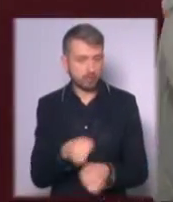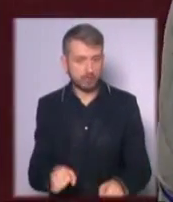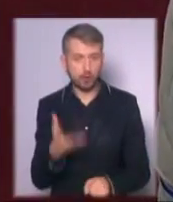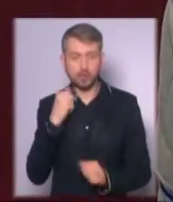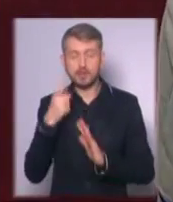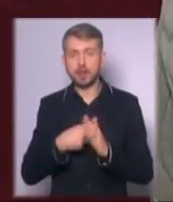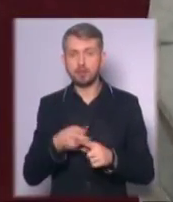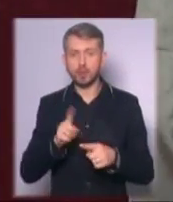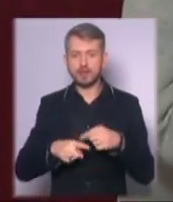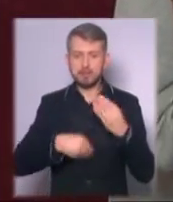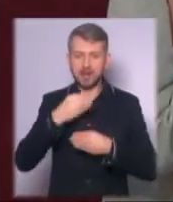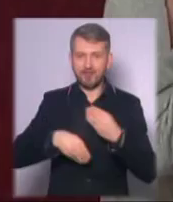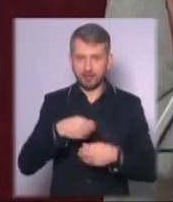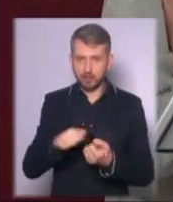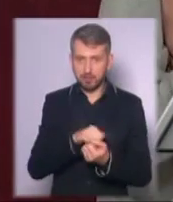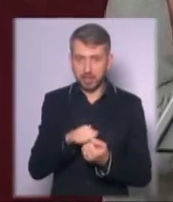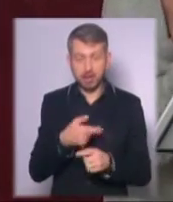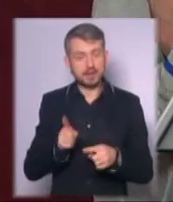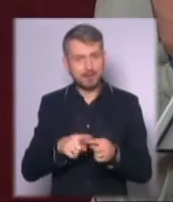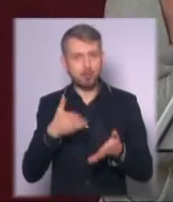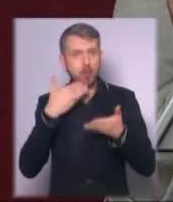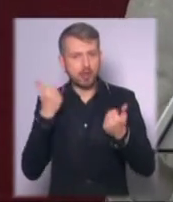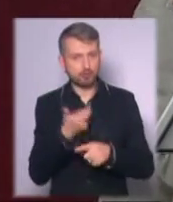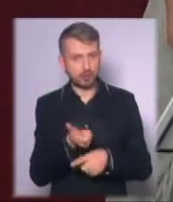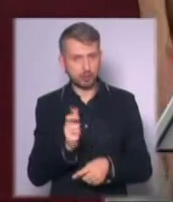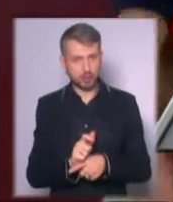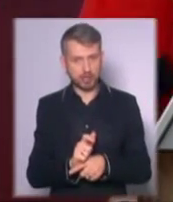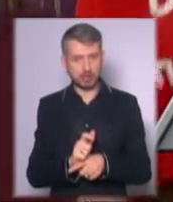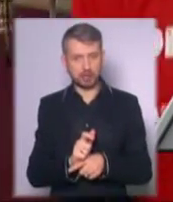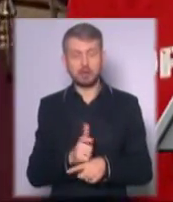про ці перев'язочні матеріали, це, звичайно, полегшує дуже,